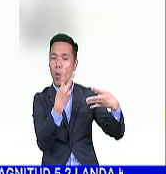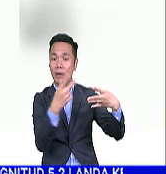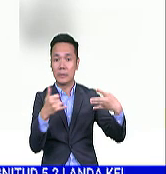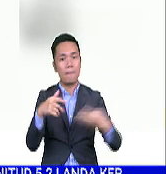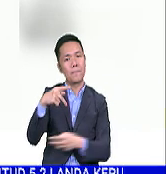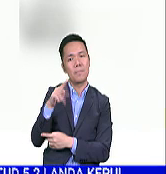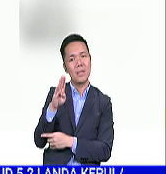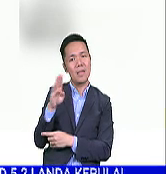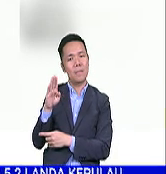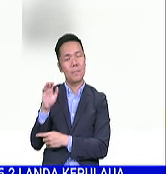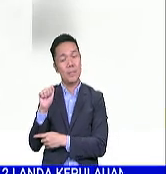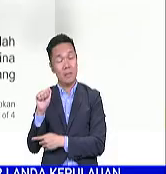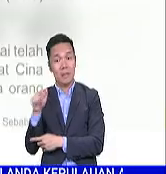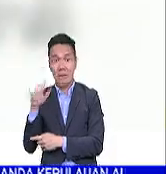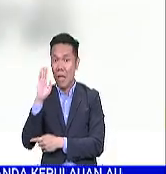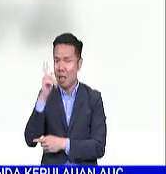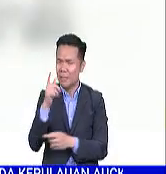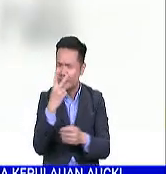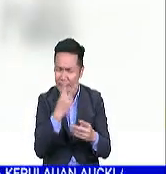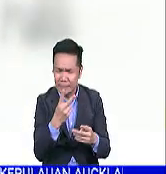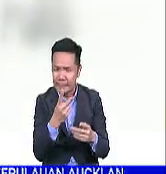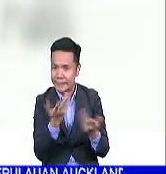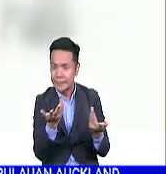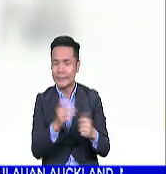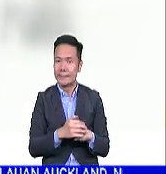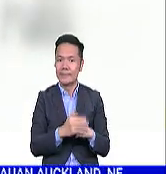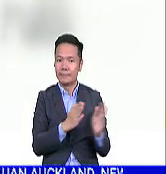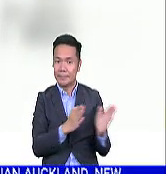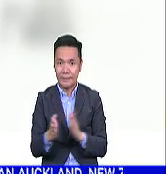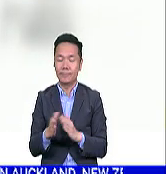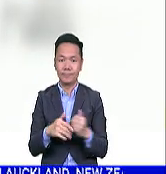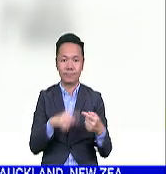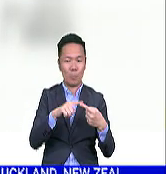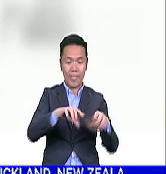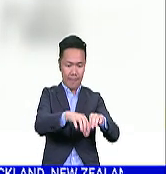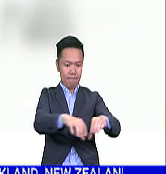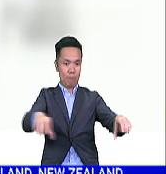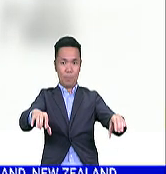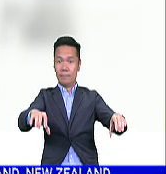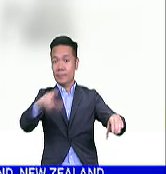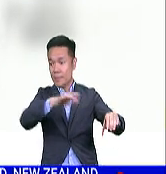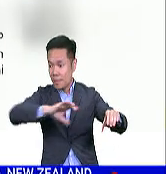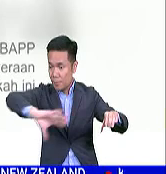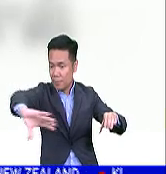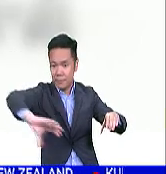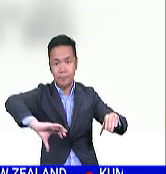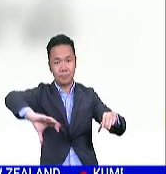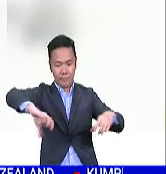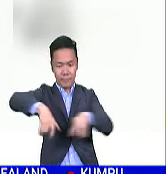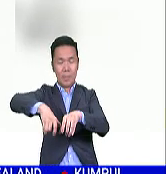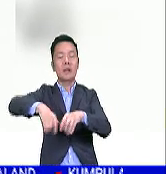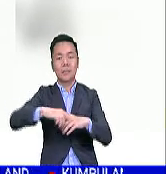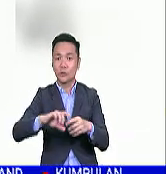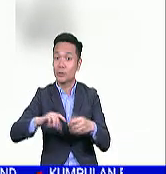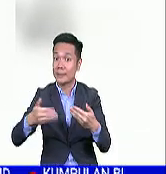PBAPP telah melaksana beberapa langkah penyelesaian jangka pendek antaranya menghubungkan paip-paip mati di lokasi strategik.